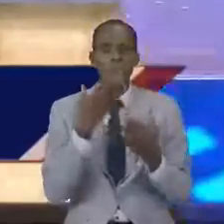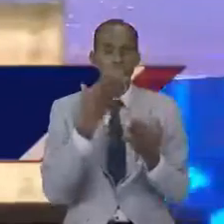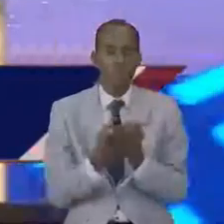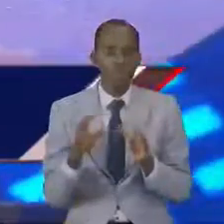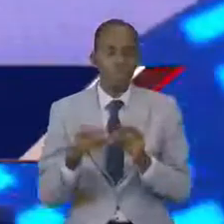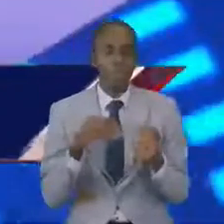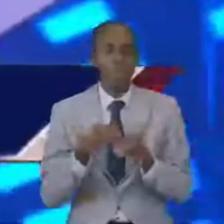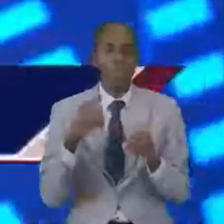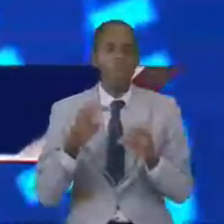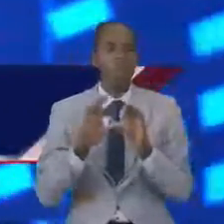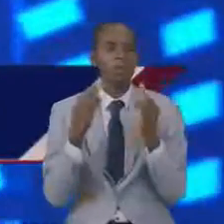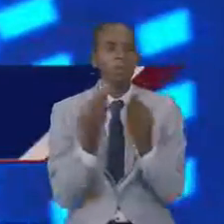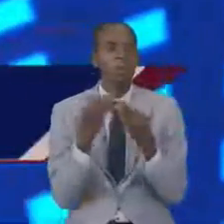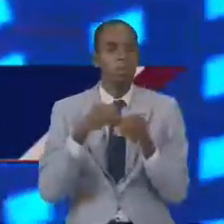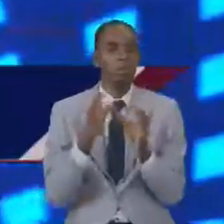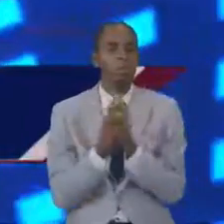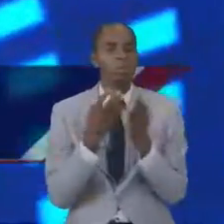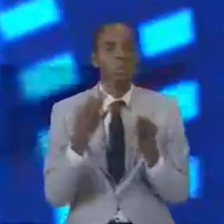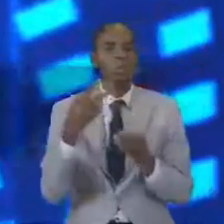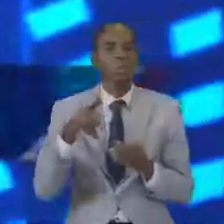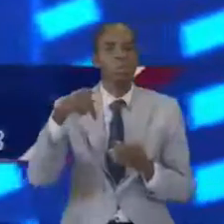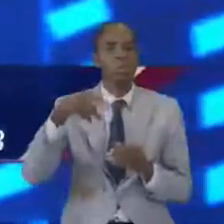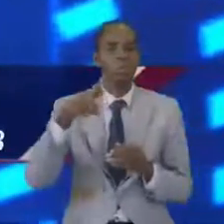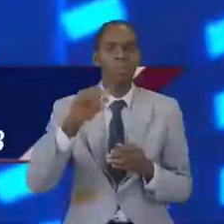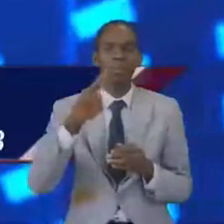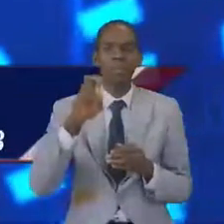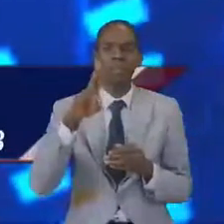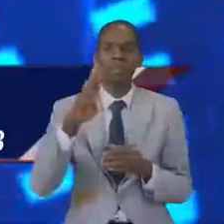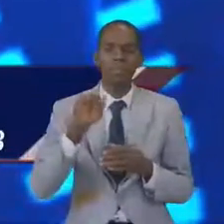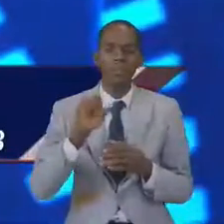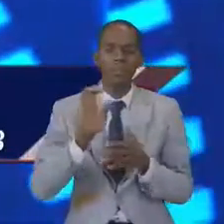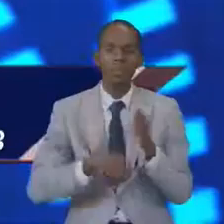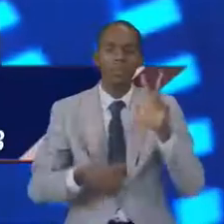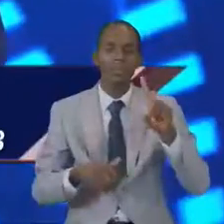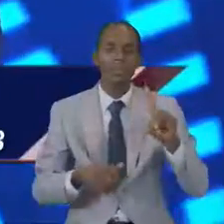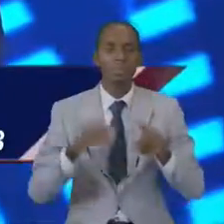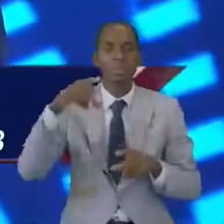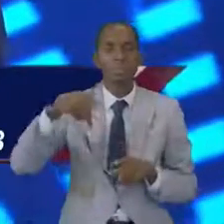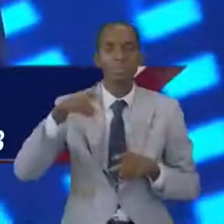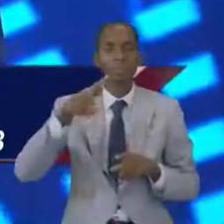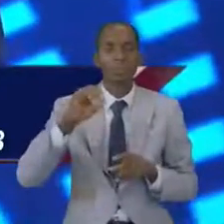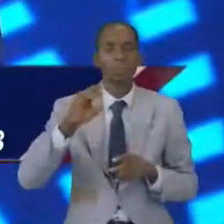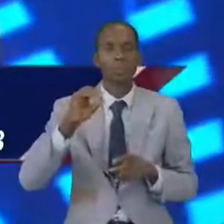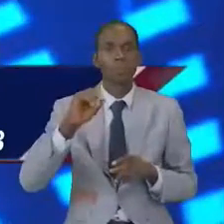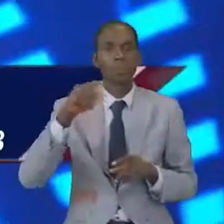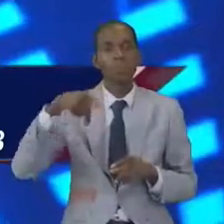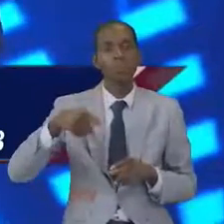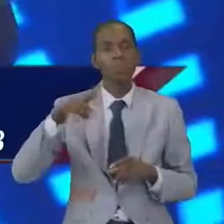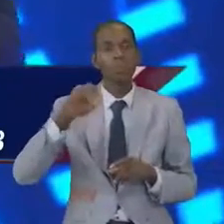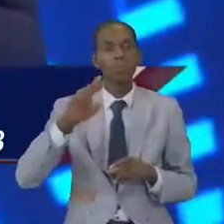la famille d'un proverbe chapitre 31 proverbe 31